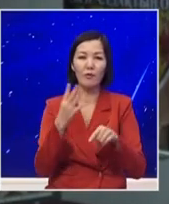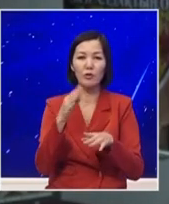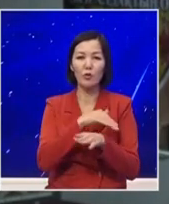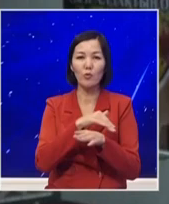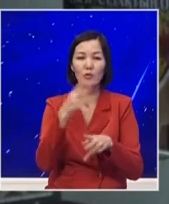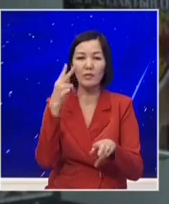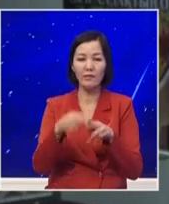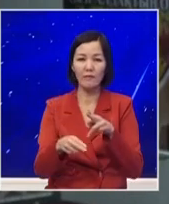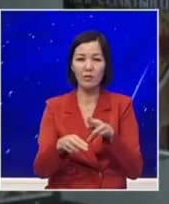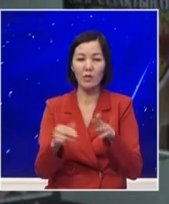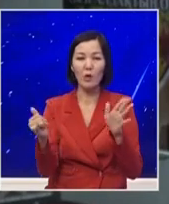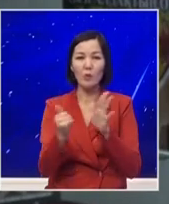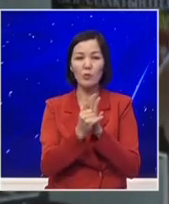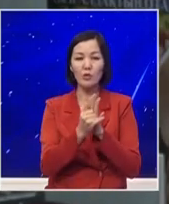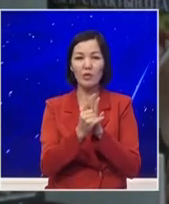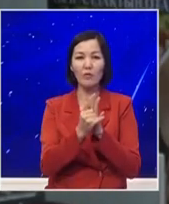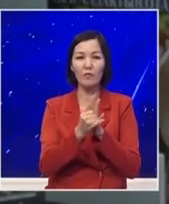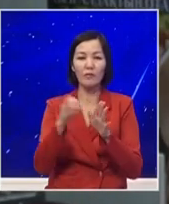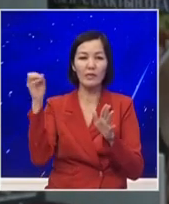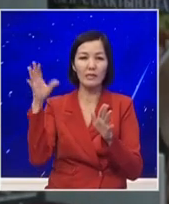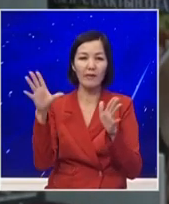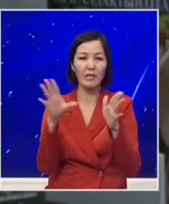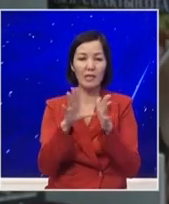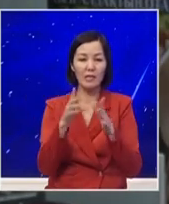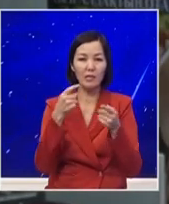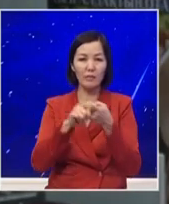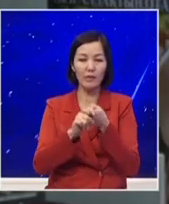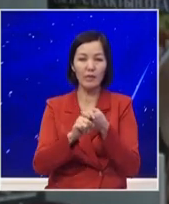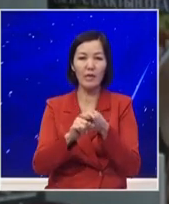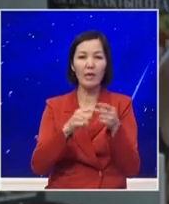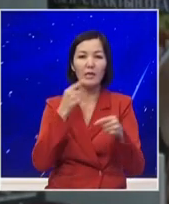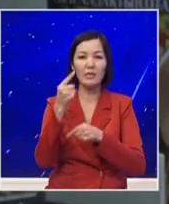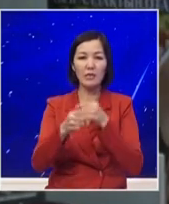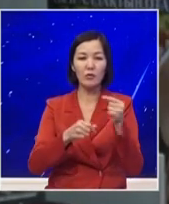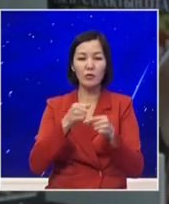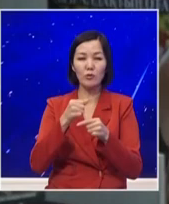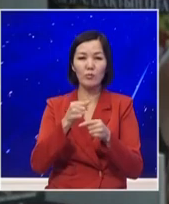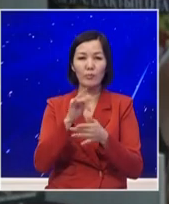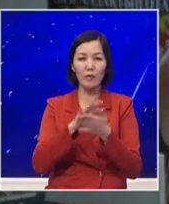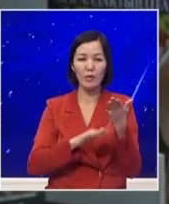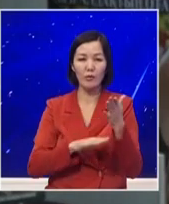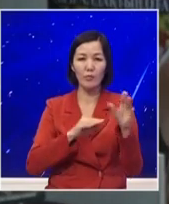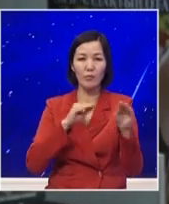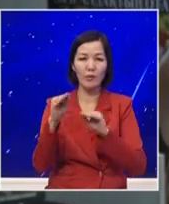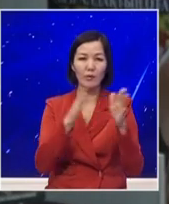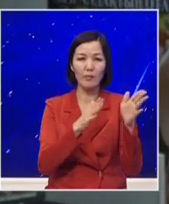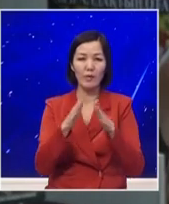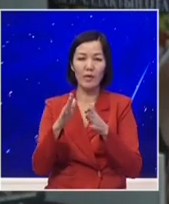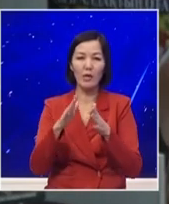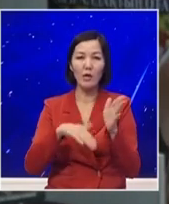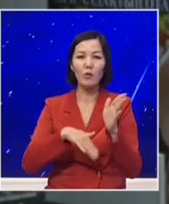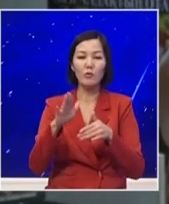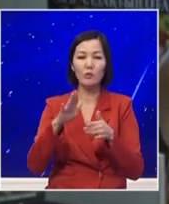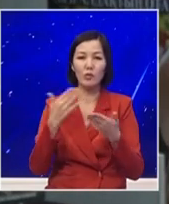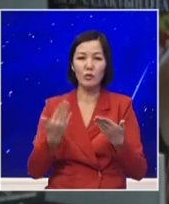улицах завершена установка уличного освещения. В текущем году мы продолжим работу по благоустройству для более комфортного